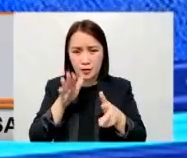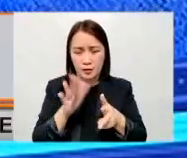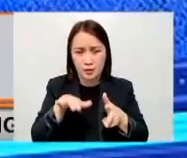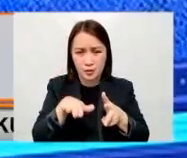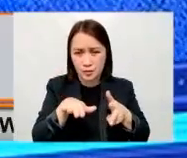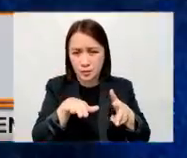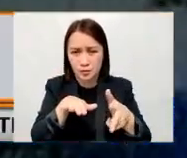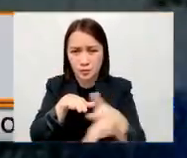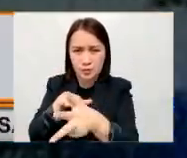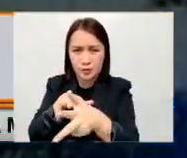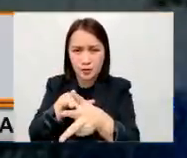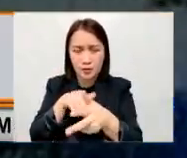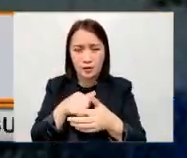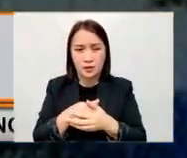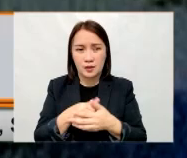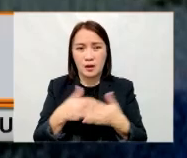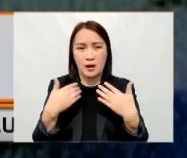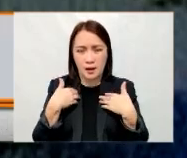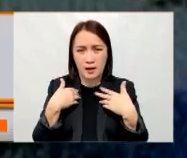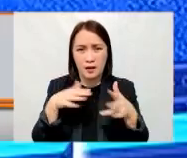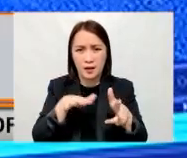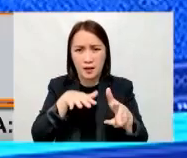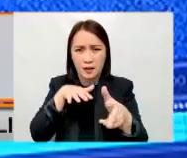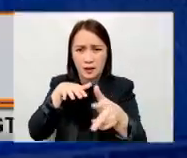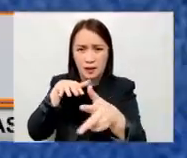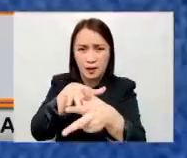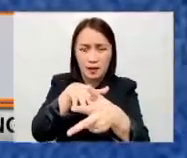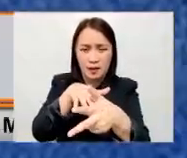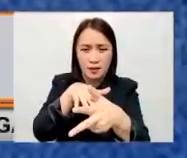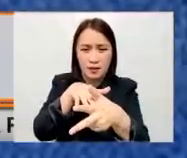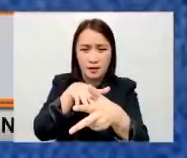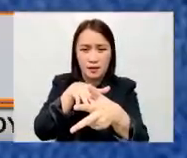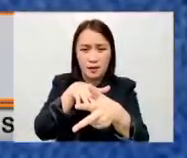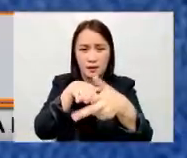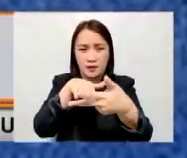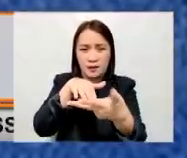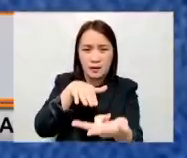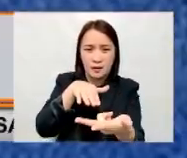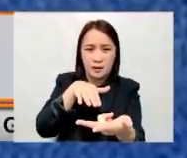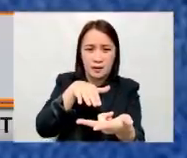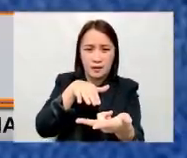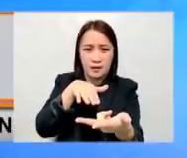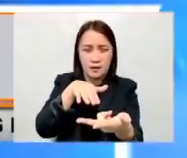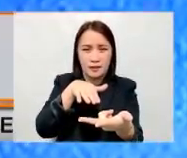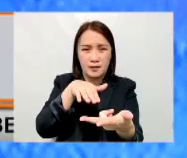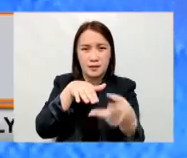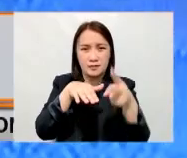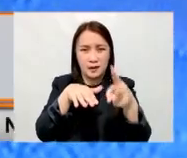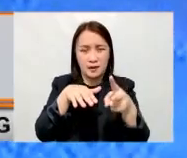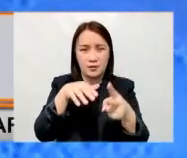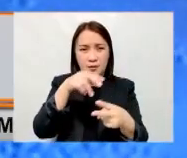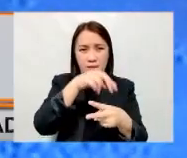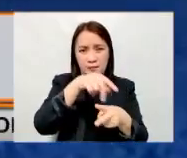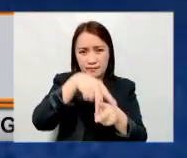ng CCTV, makikitang nabangga ng truck ang motor. Sumemplang ang motor at pumailalim ang rider at angkas. Ang